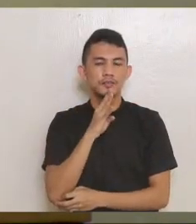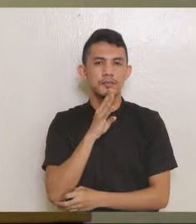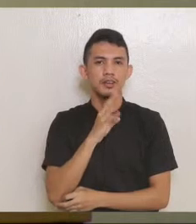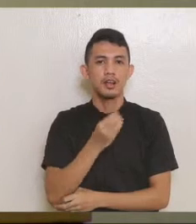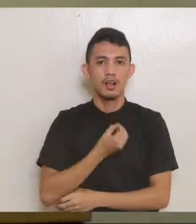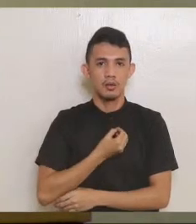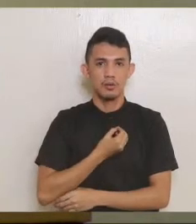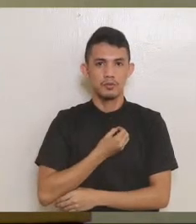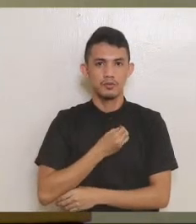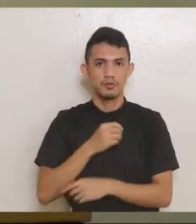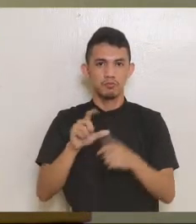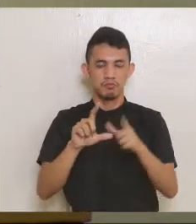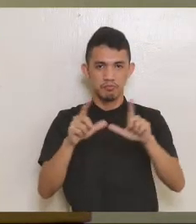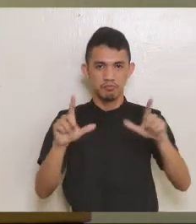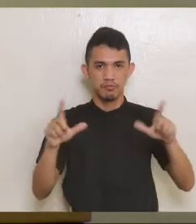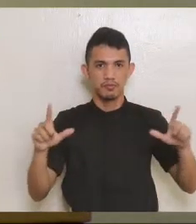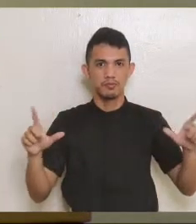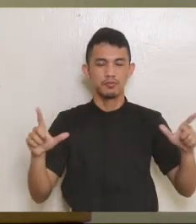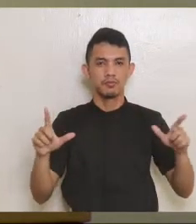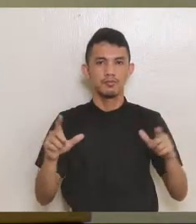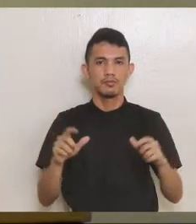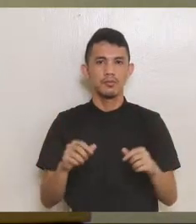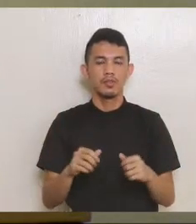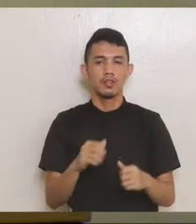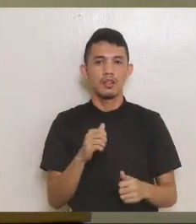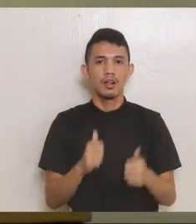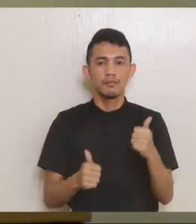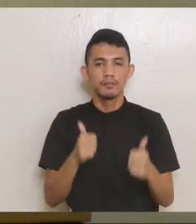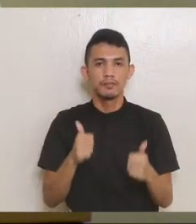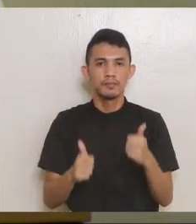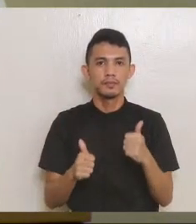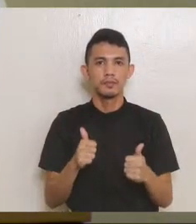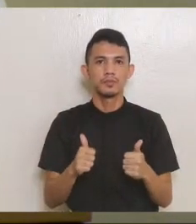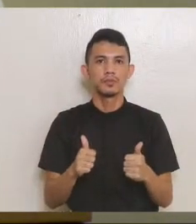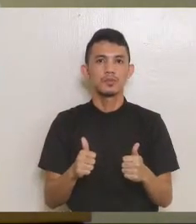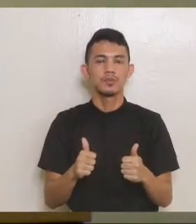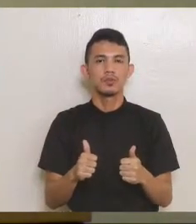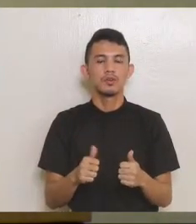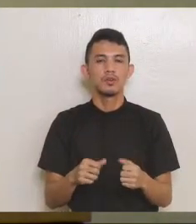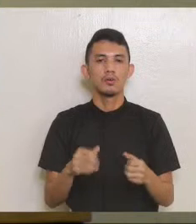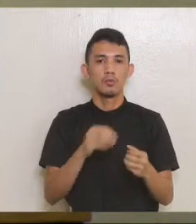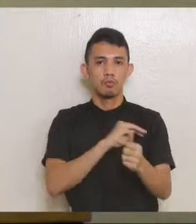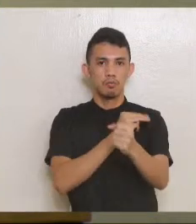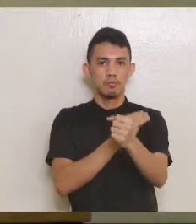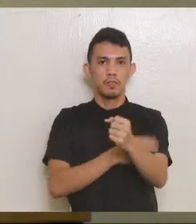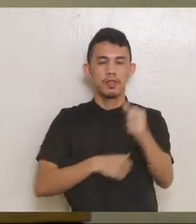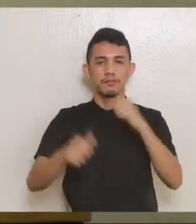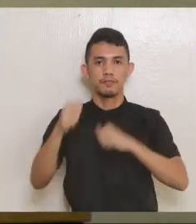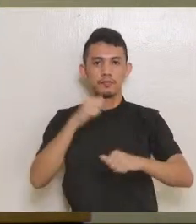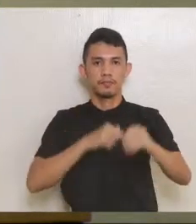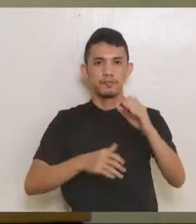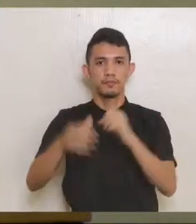tagsa-tagsa kapinulungan, mahitungod sa katingalahang mga butang nga gibuhat sa Dios.